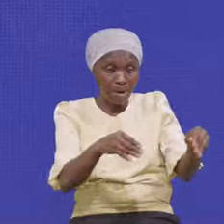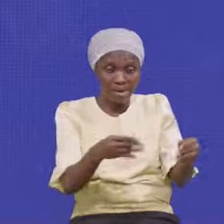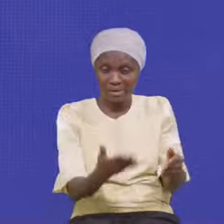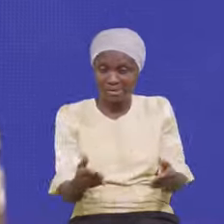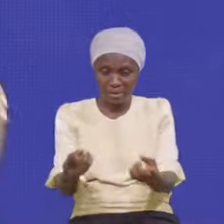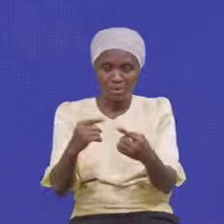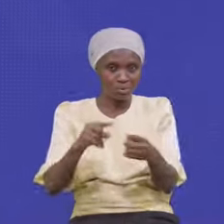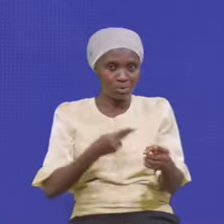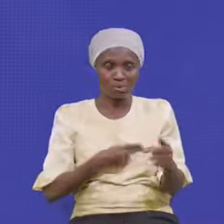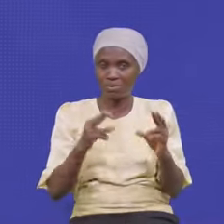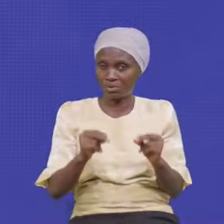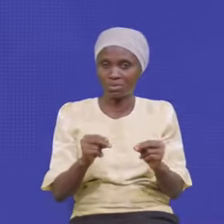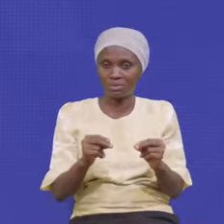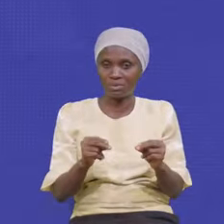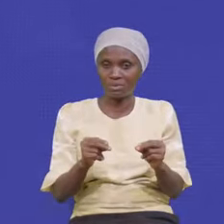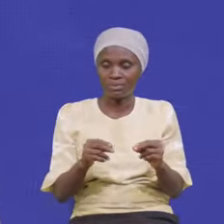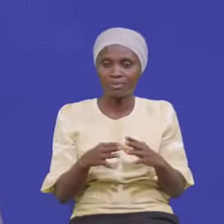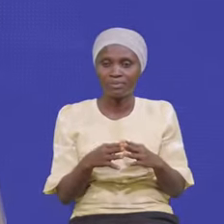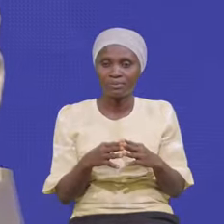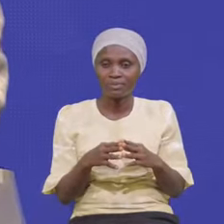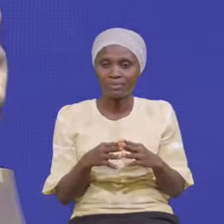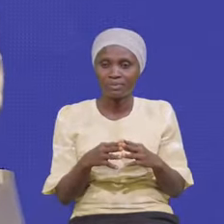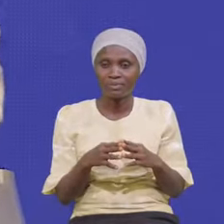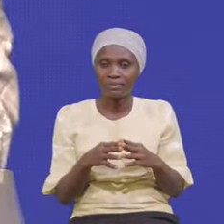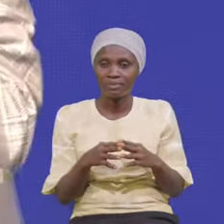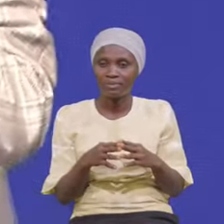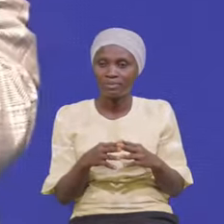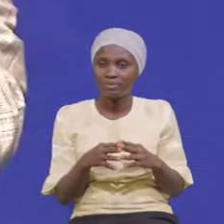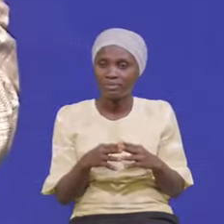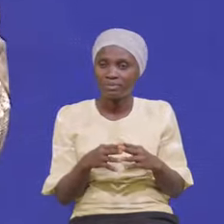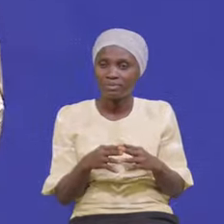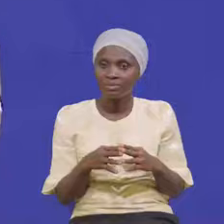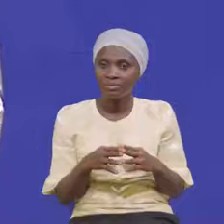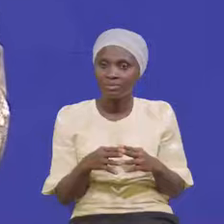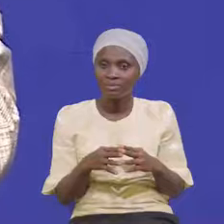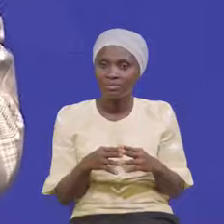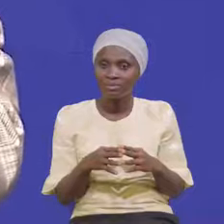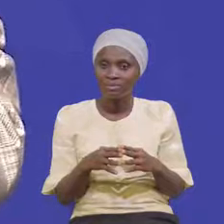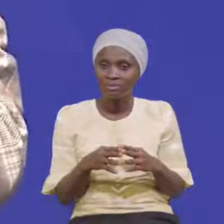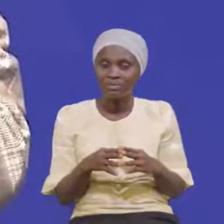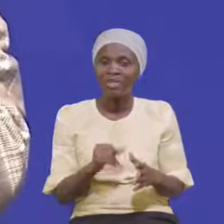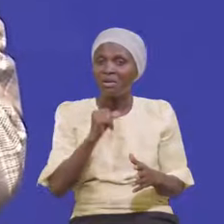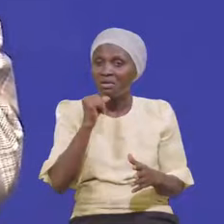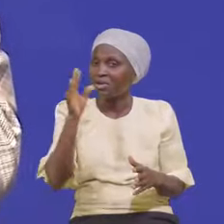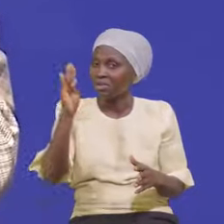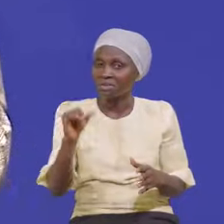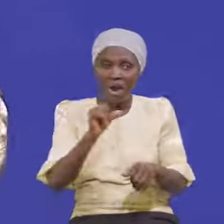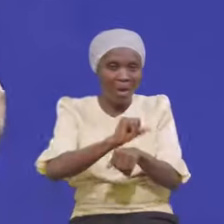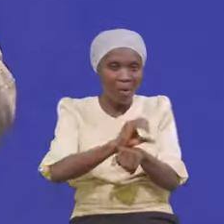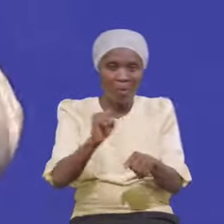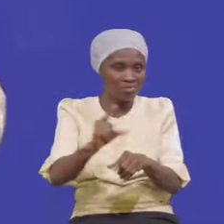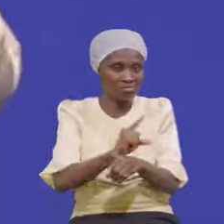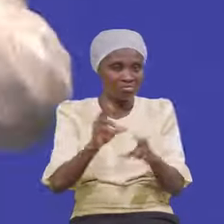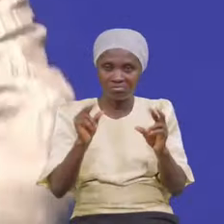ఎందుకనగా రక్షణ అనేది వాణిజ్య మార్కెట్లో మనం వస్తువులు కొనుక్కున్నట్టుగా రాదు. Not by works. క్రియల ద్వారా